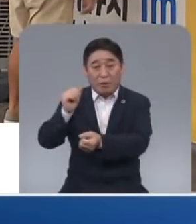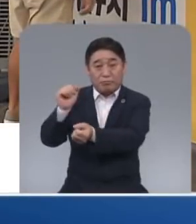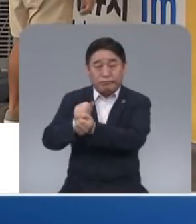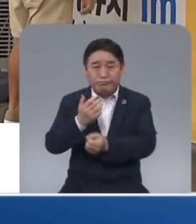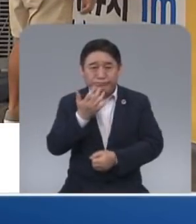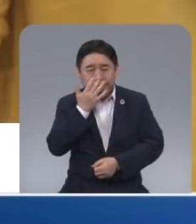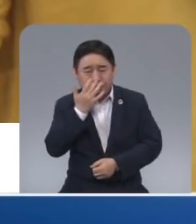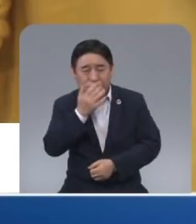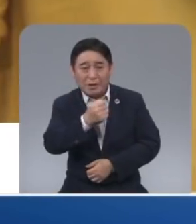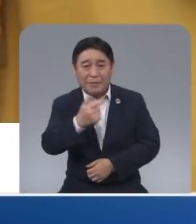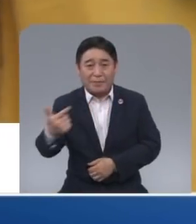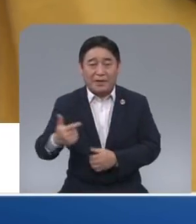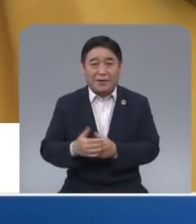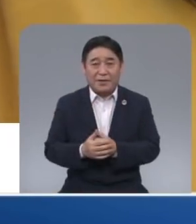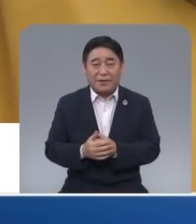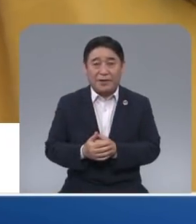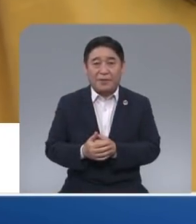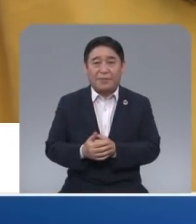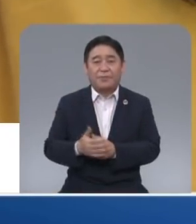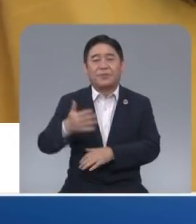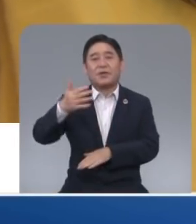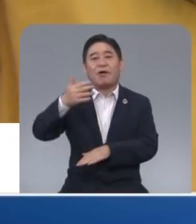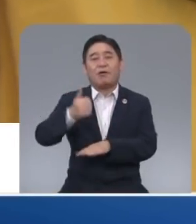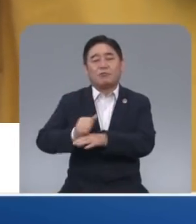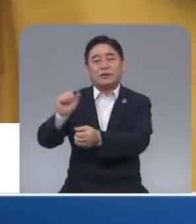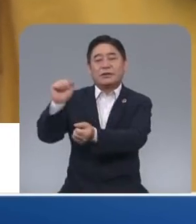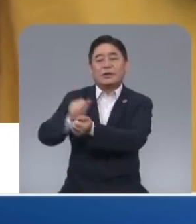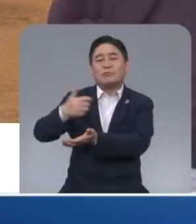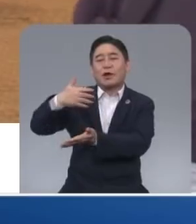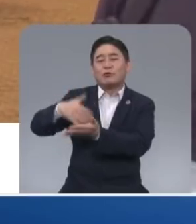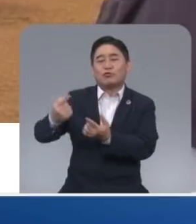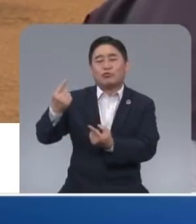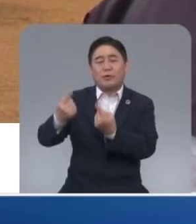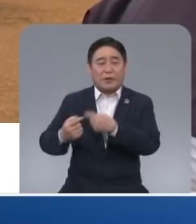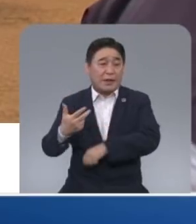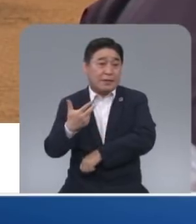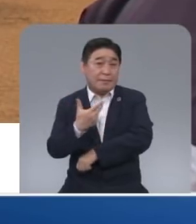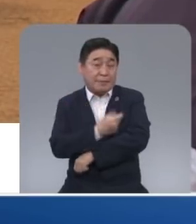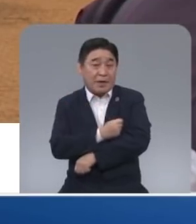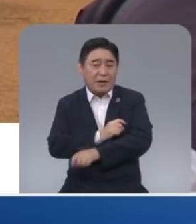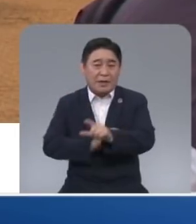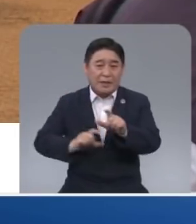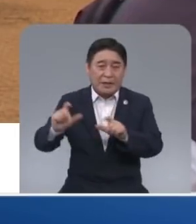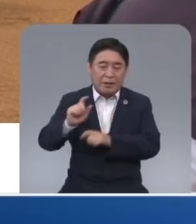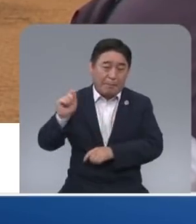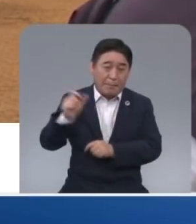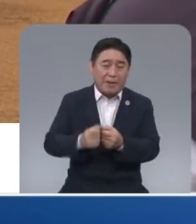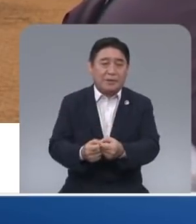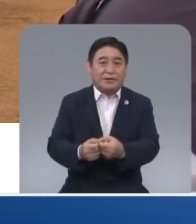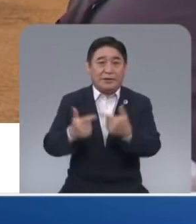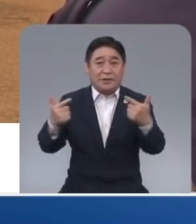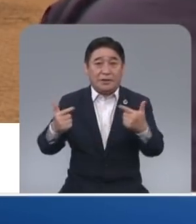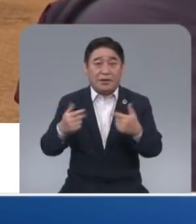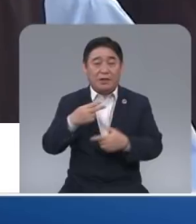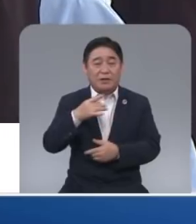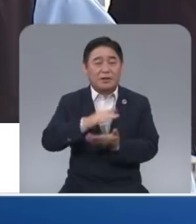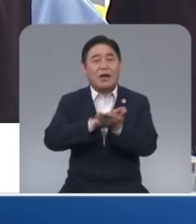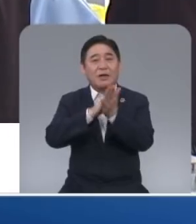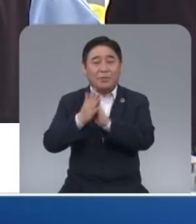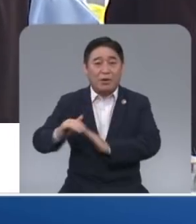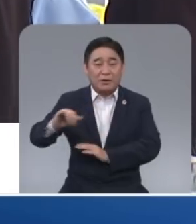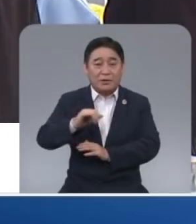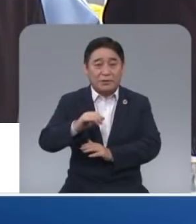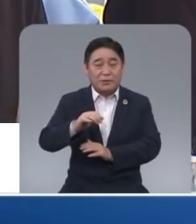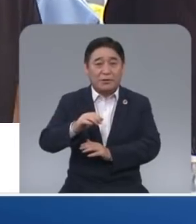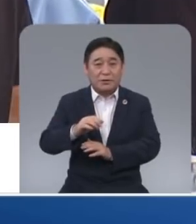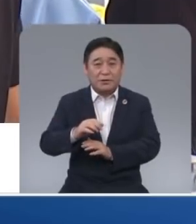수가 없는 경우가 상당히 많습니다. 결국 확진자 수보다는 백신 접종을 더 빨리 해서 델타 변이는 백신 접종으로